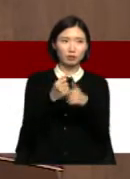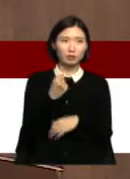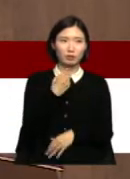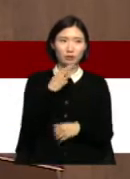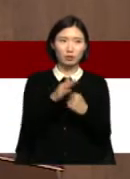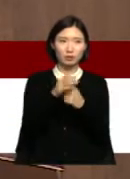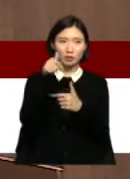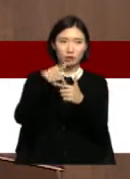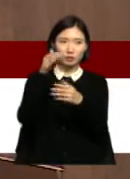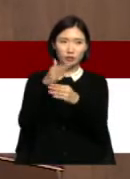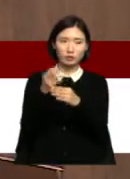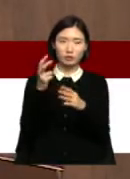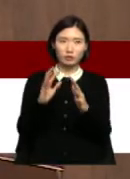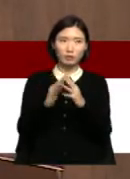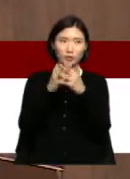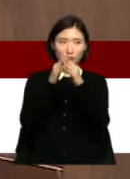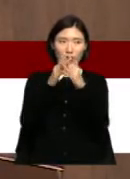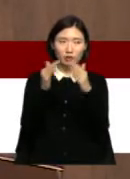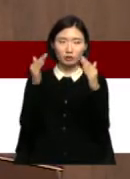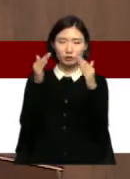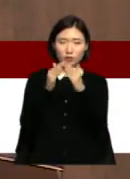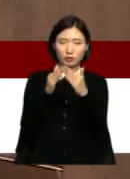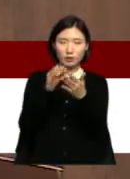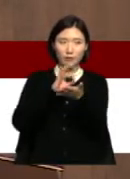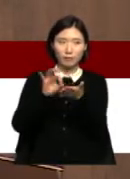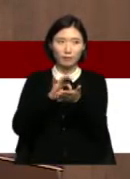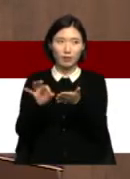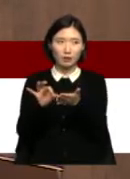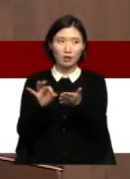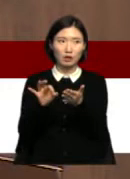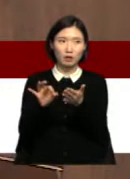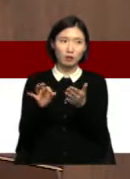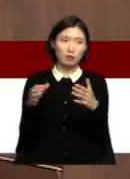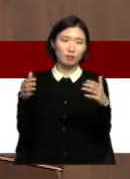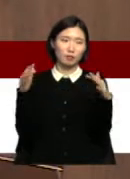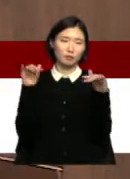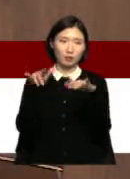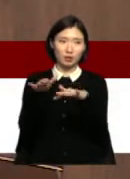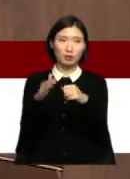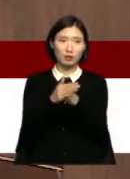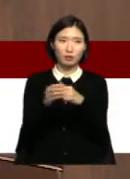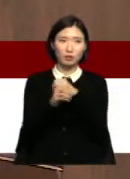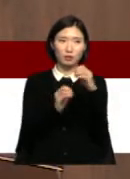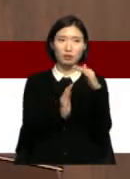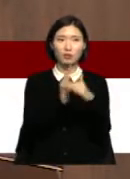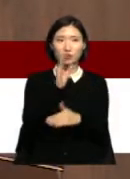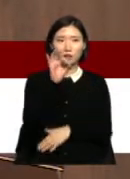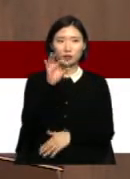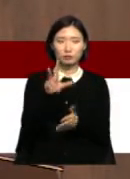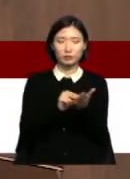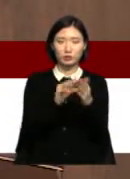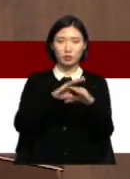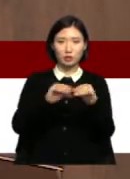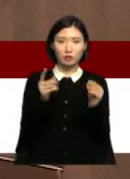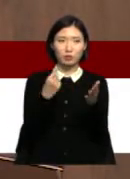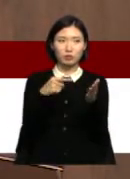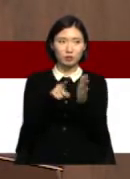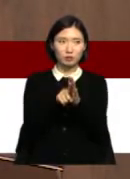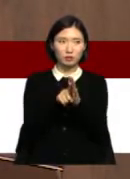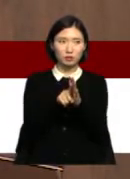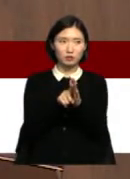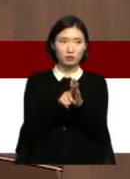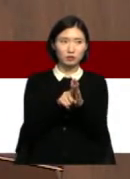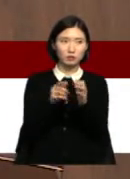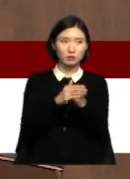해서 주택 소유가 수요가 몰린다. 그렇기 때문에 오히려 주택 그 과다 가격 문제를 해결하기 위해서는